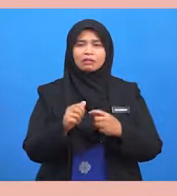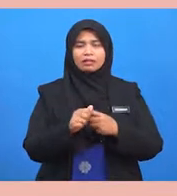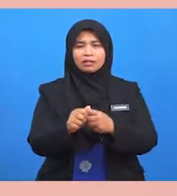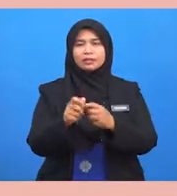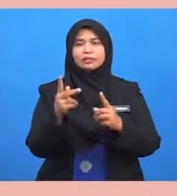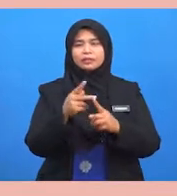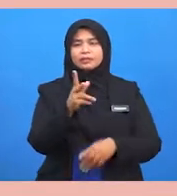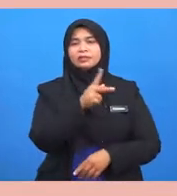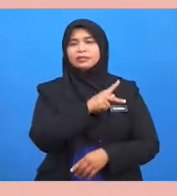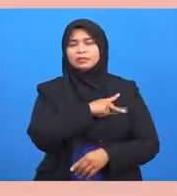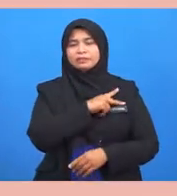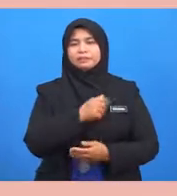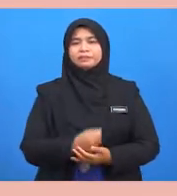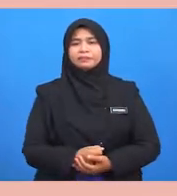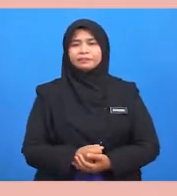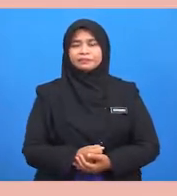mentaati pemimpin.